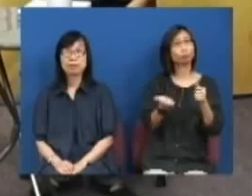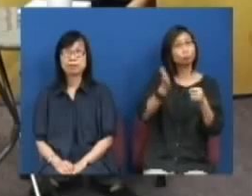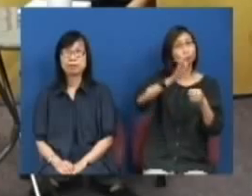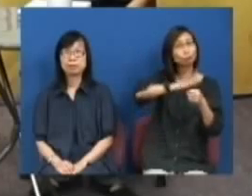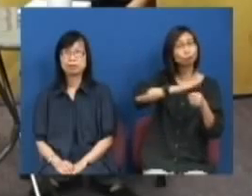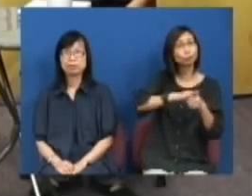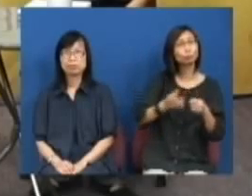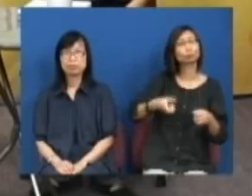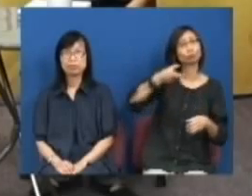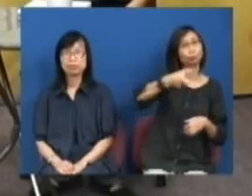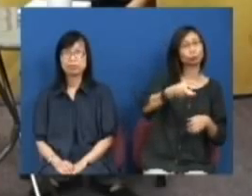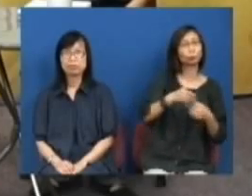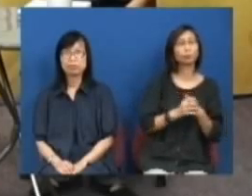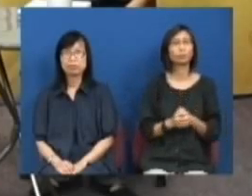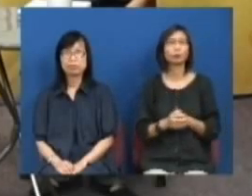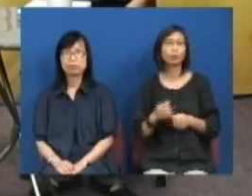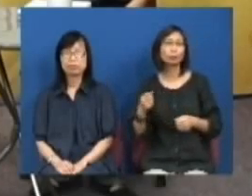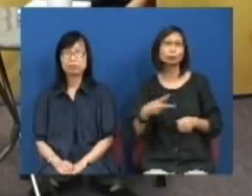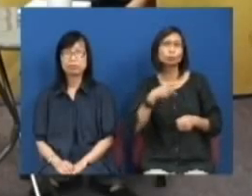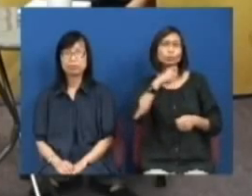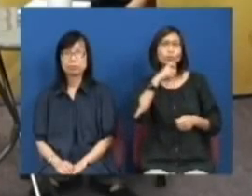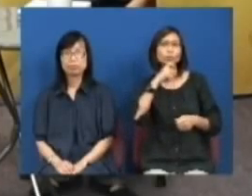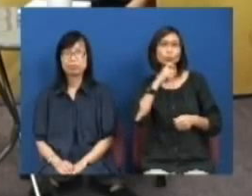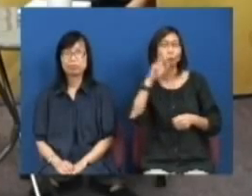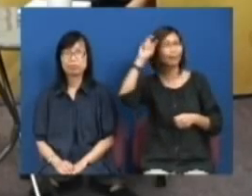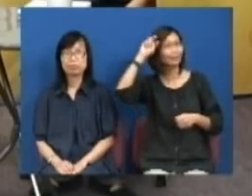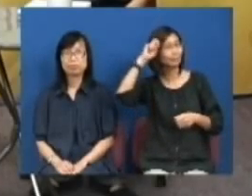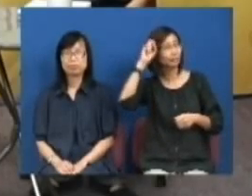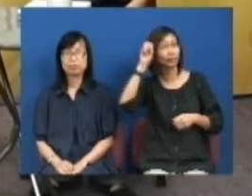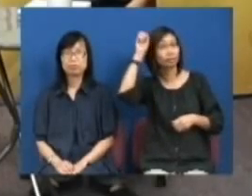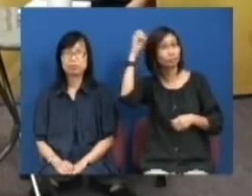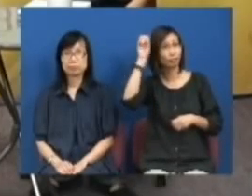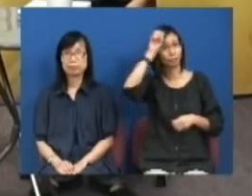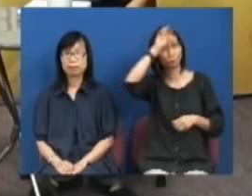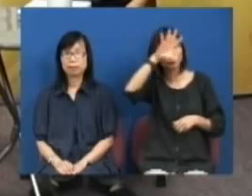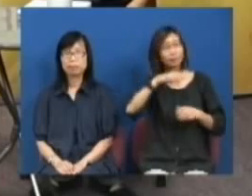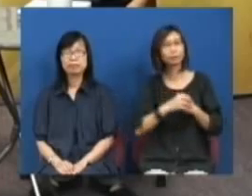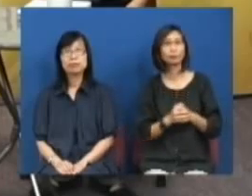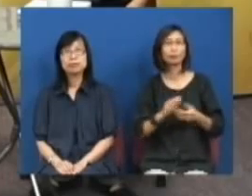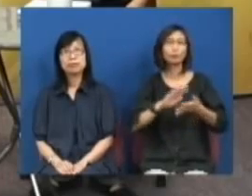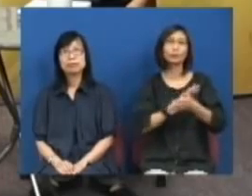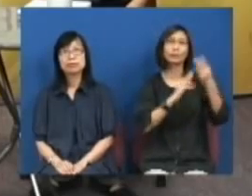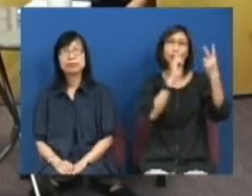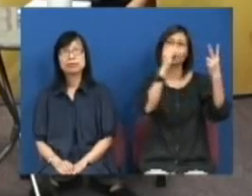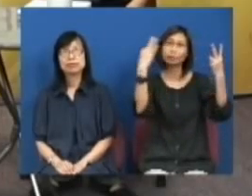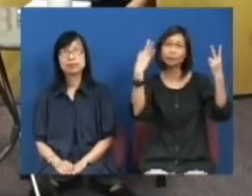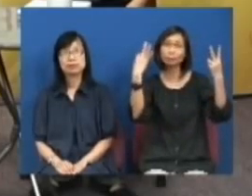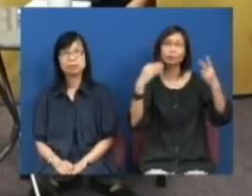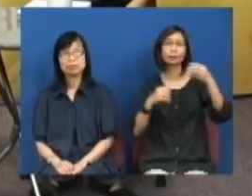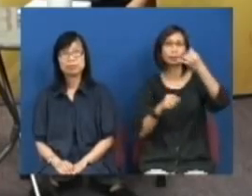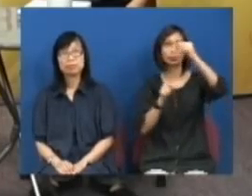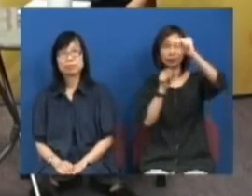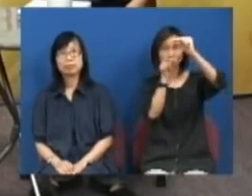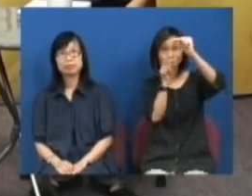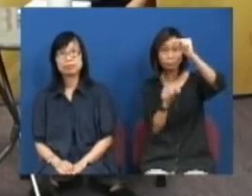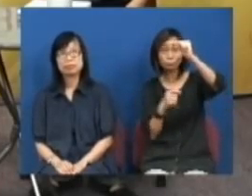剛之前有一些研究發現，就是說其實六四甚至超越2003年的七一，成為了香港人的集